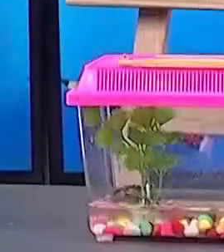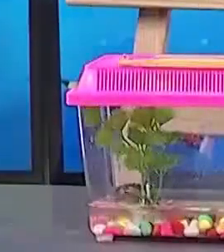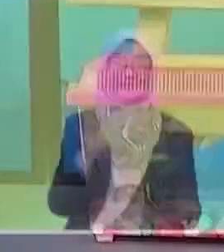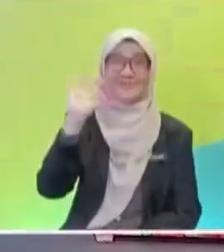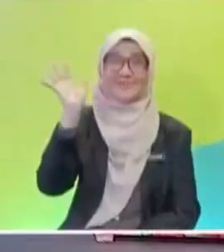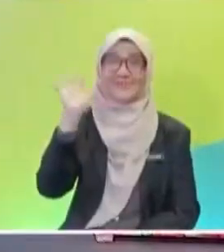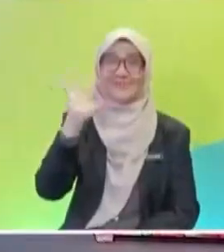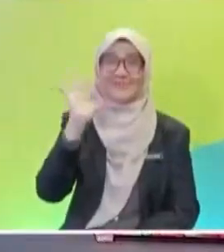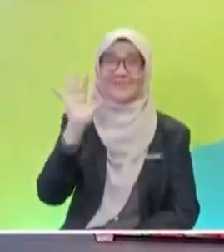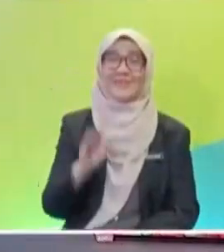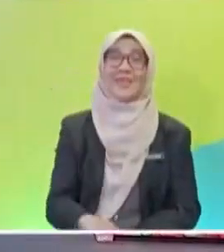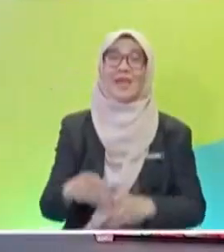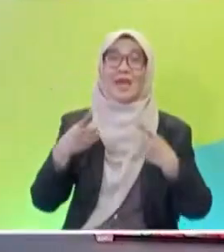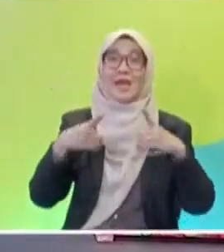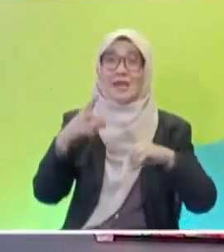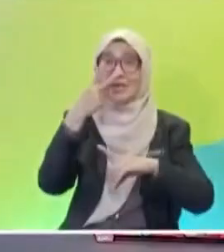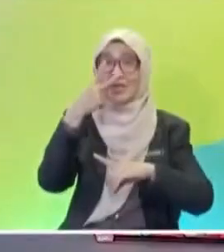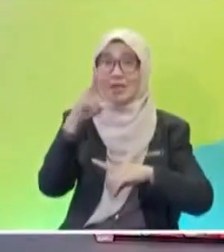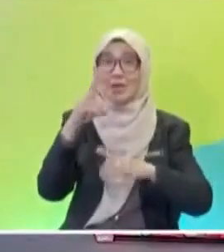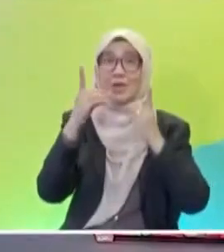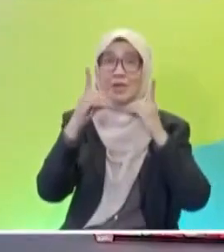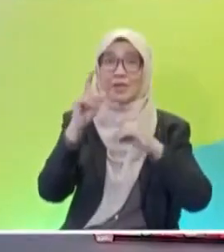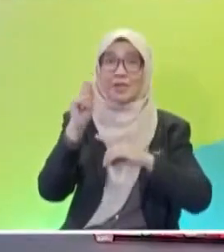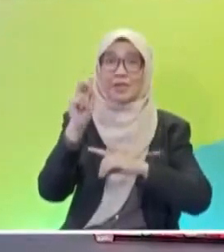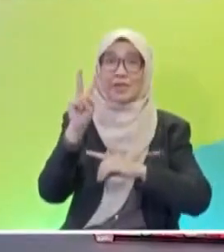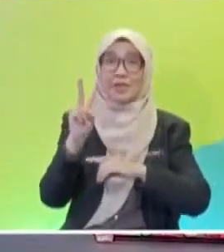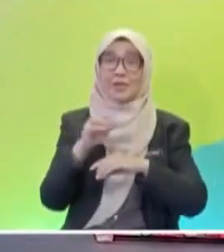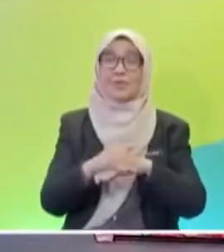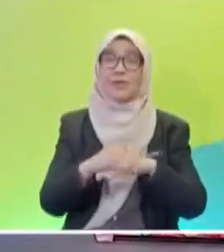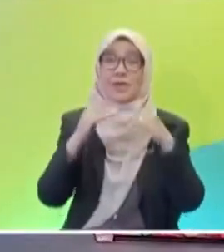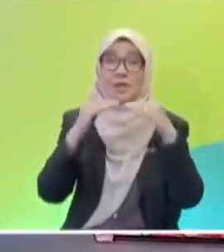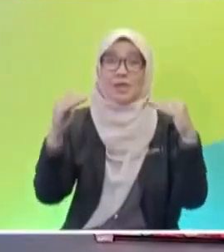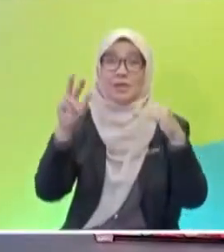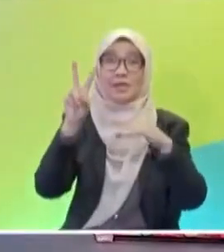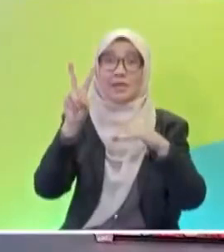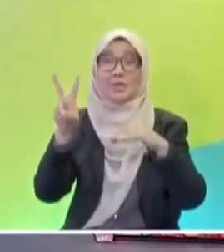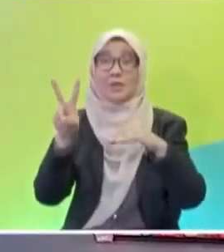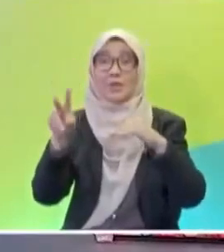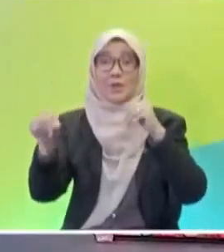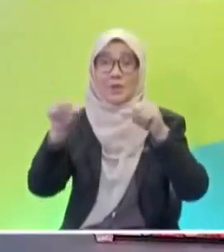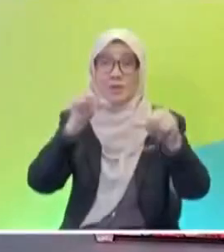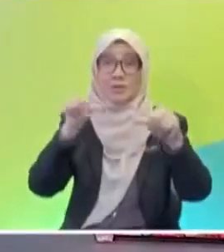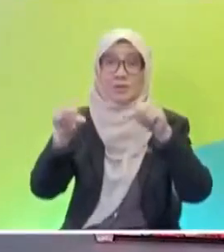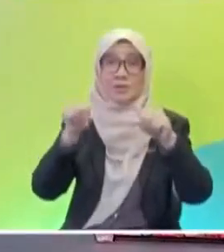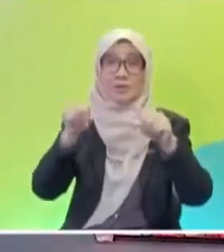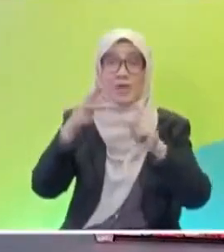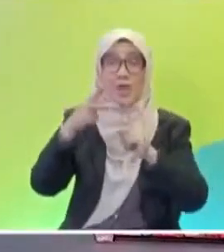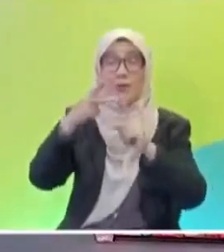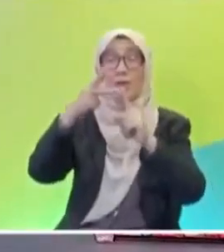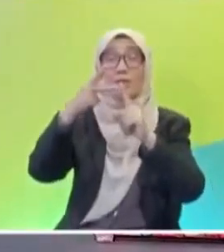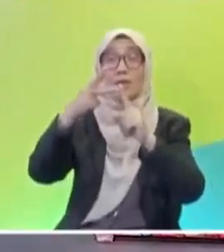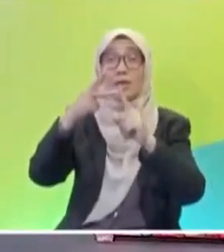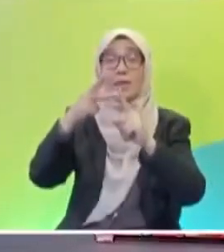Hai semua anda sudah menonton di Net TV CPN sekarang kita dalam slot tahap 2 dalam mata pelajaran Pendidikan khas pendidikan